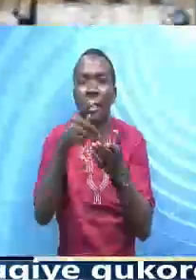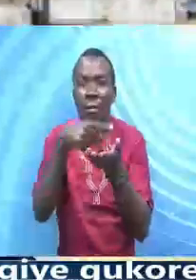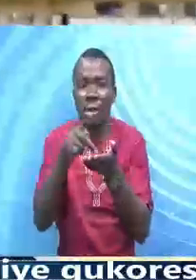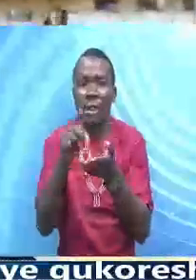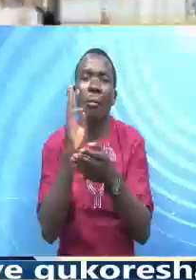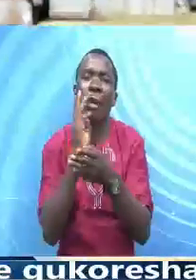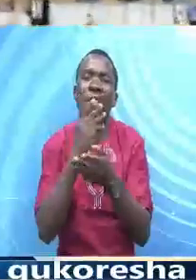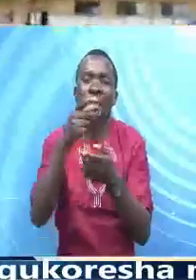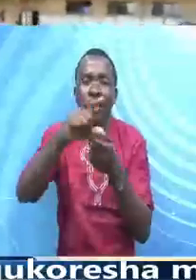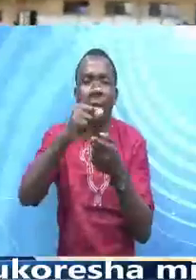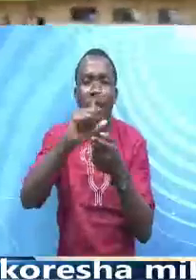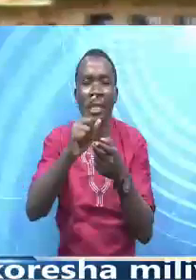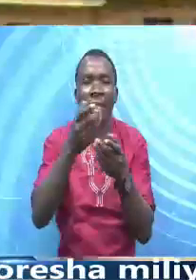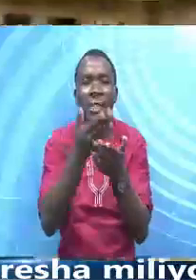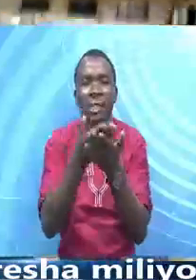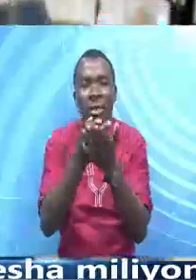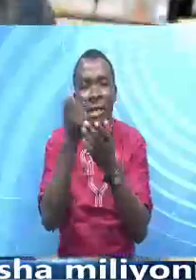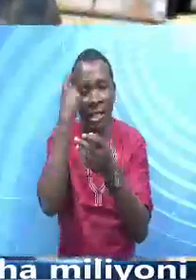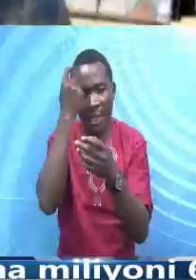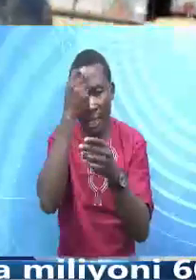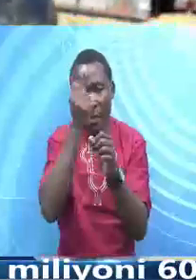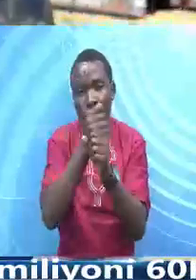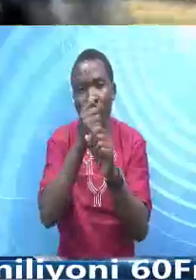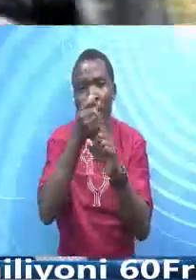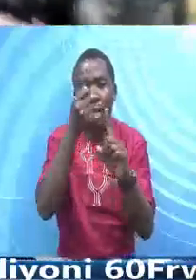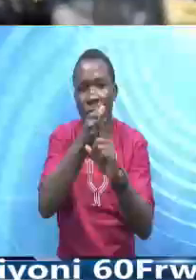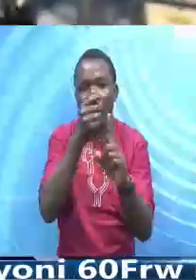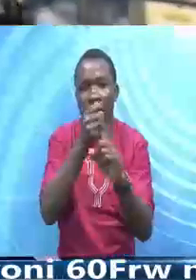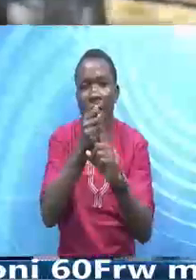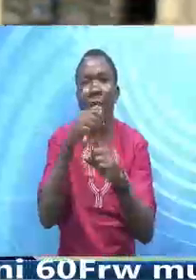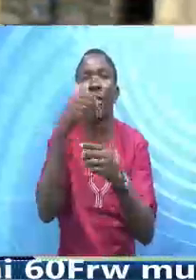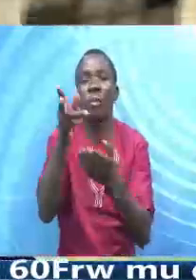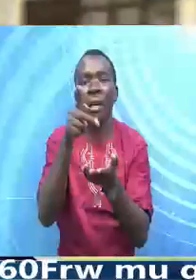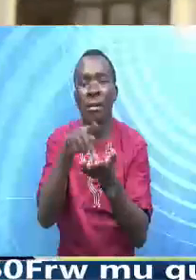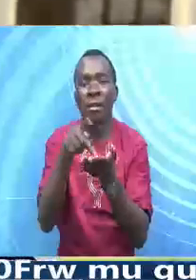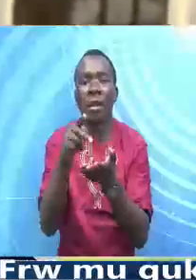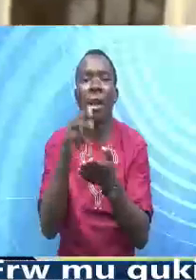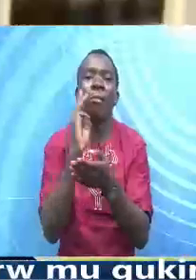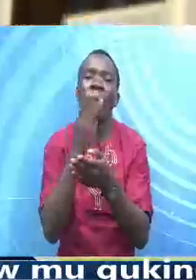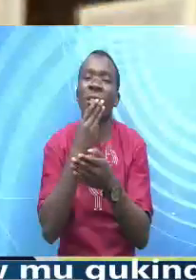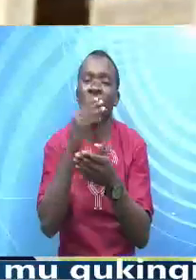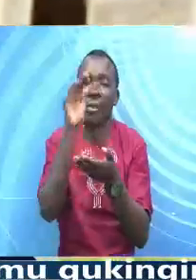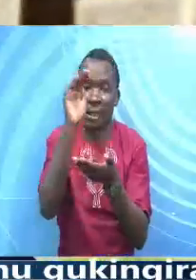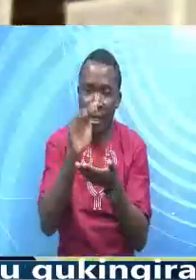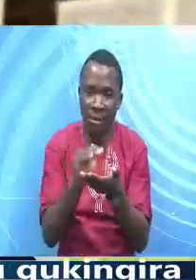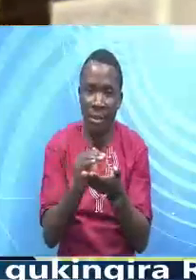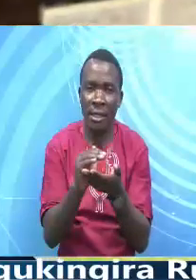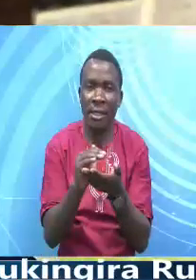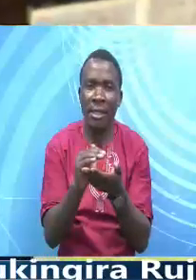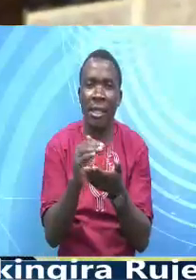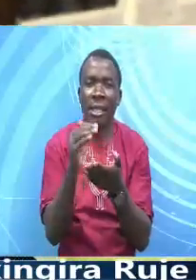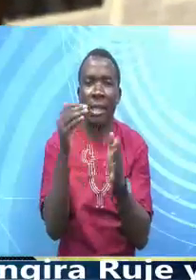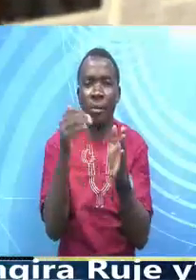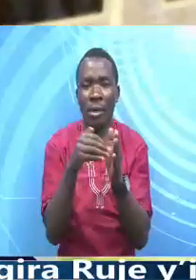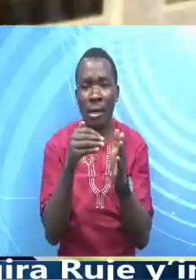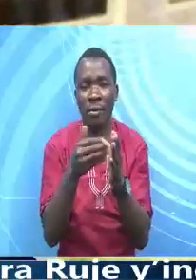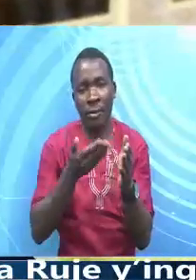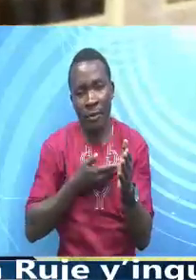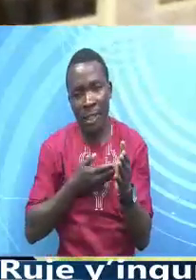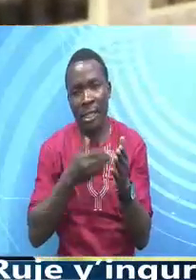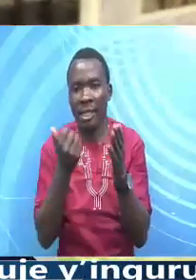ibigo by'amashuri maze igiciro cy'amazi kuri metero kibe kikaba cyagabanywa indi mbogamizi dufite ni ikibazo cy'amazi ikibazo